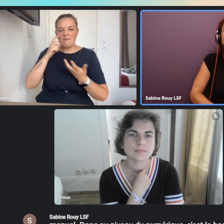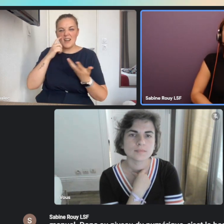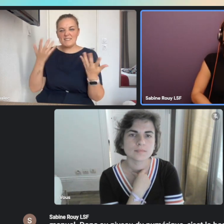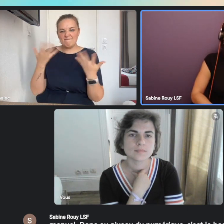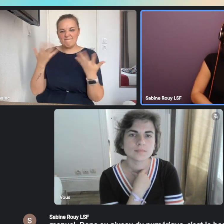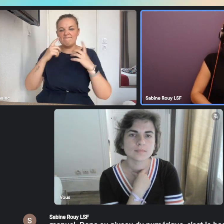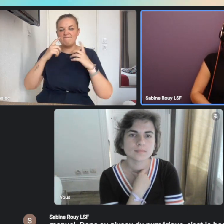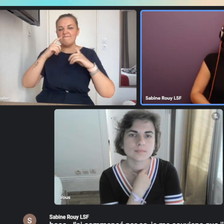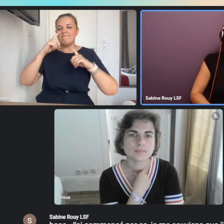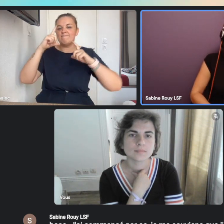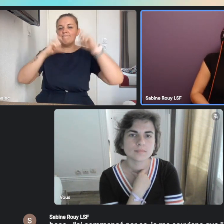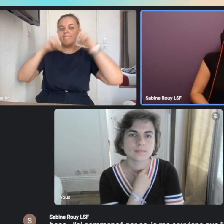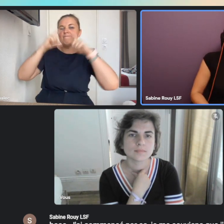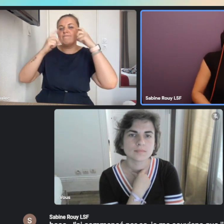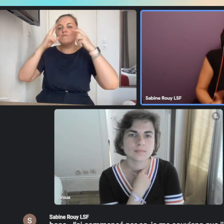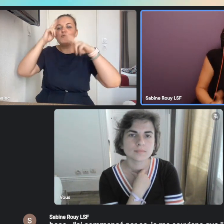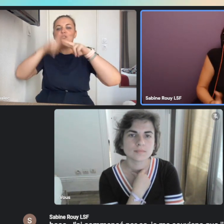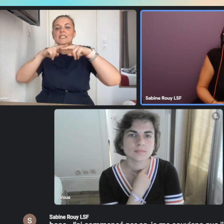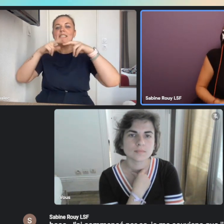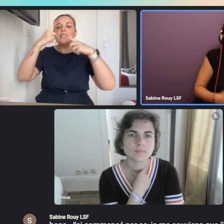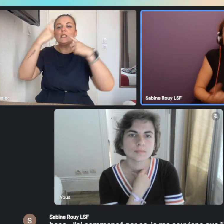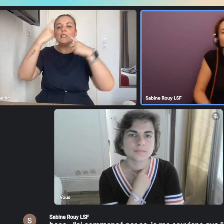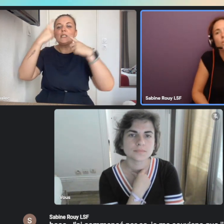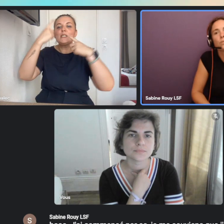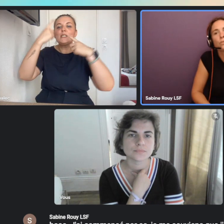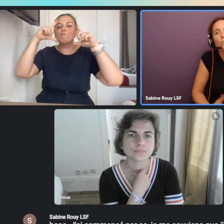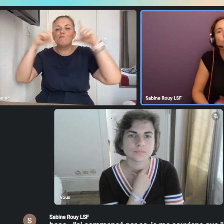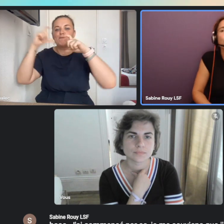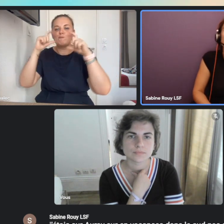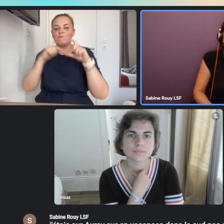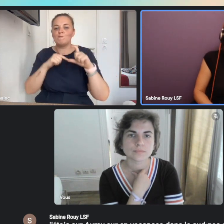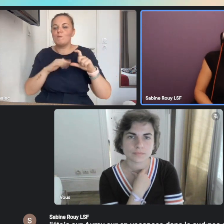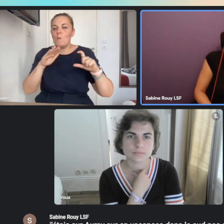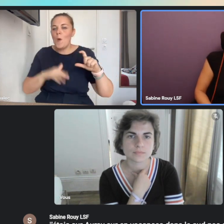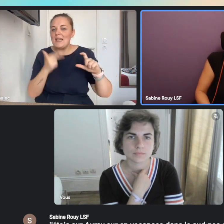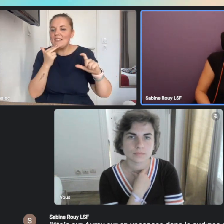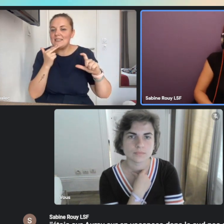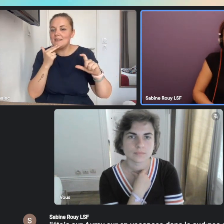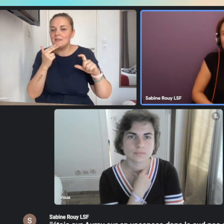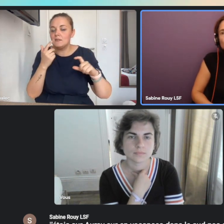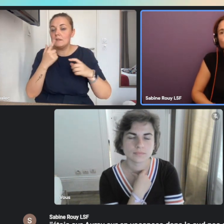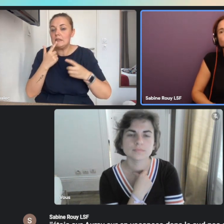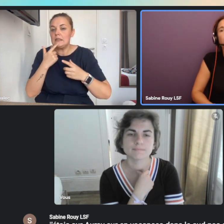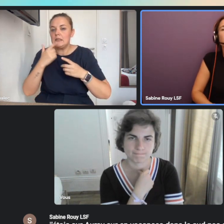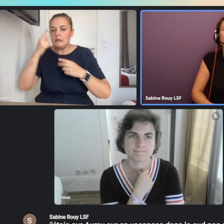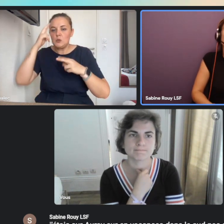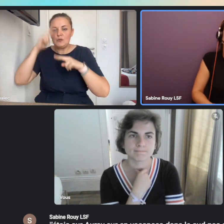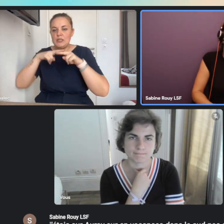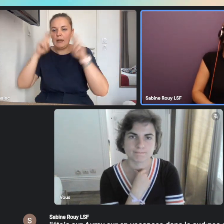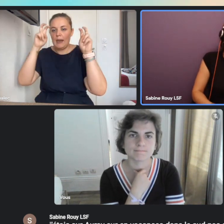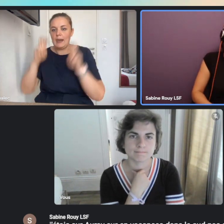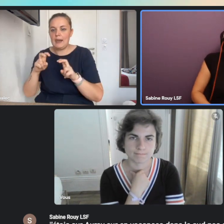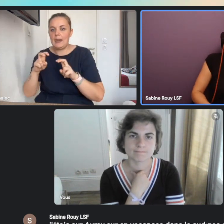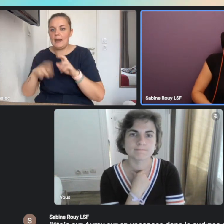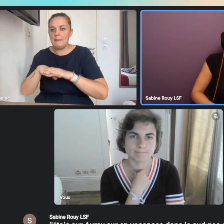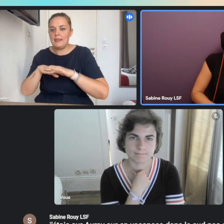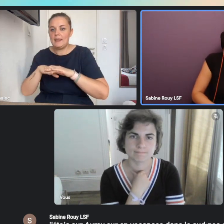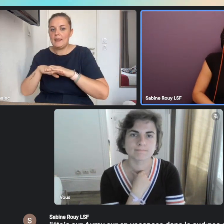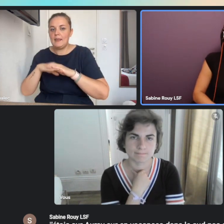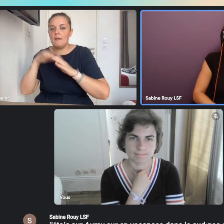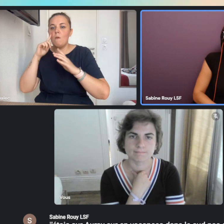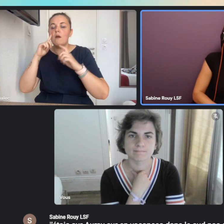qui disait que qui remarquait que justement au niveau des tourismes, des photos,